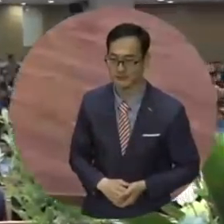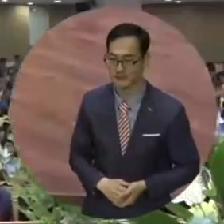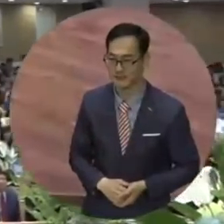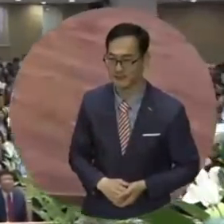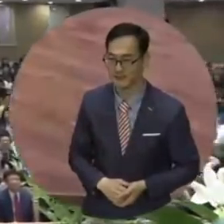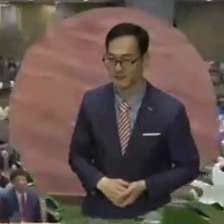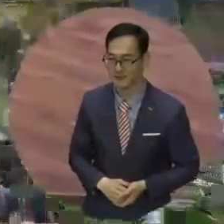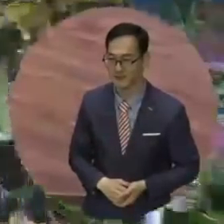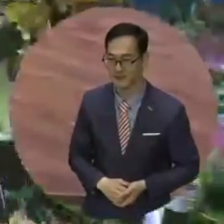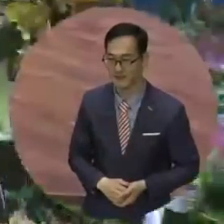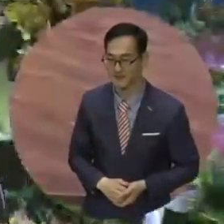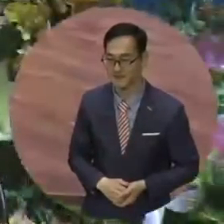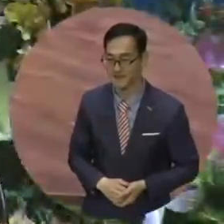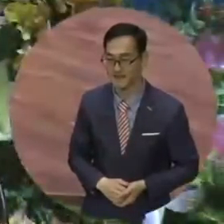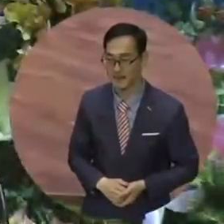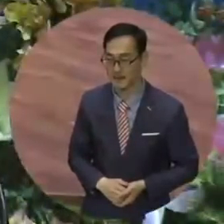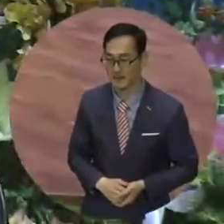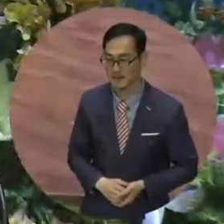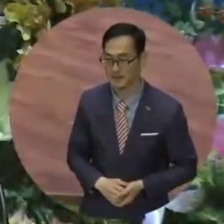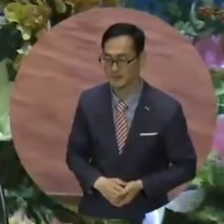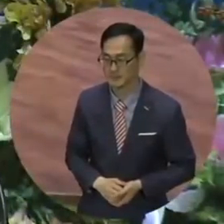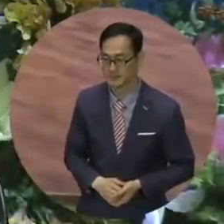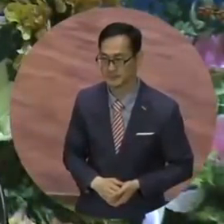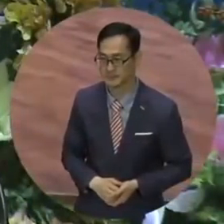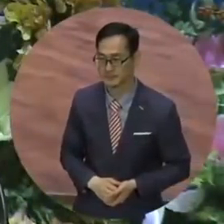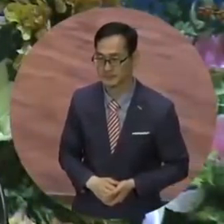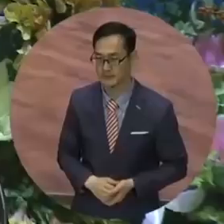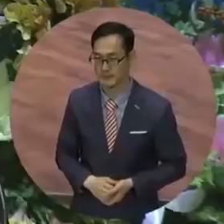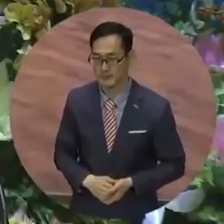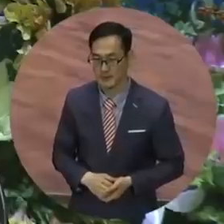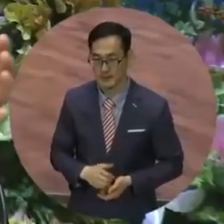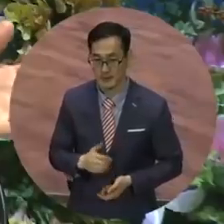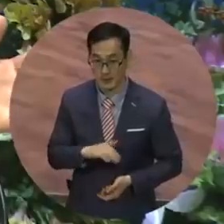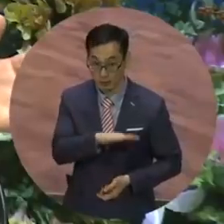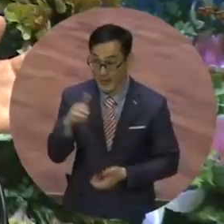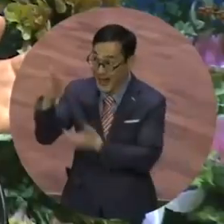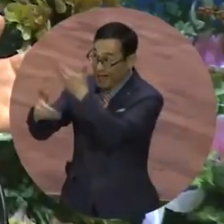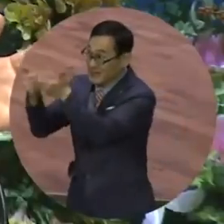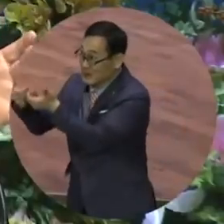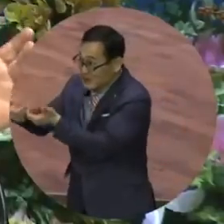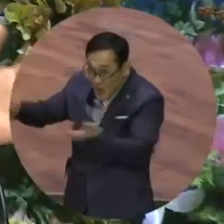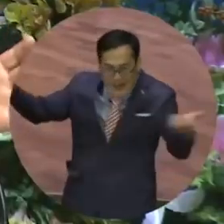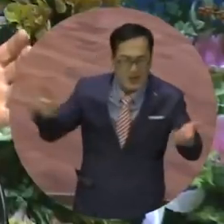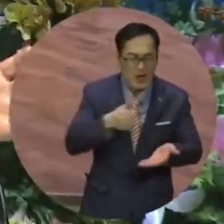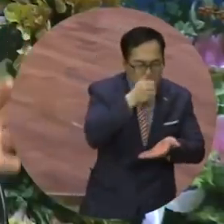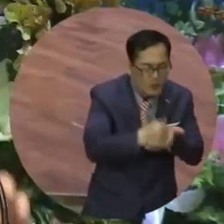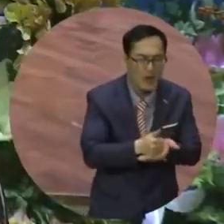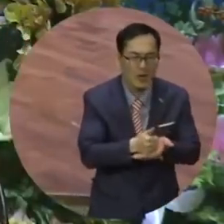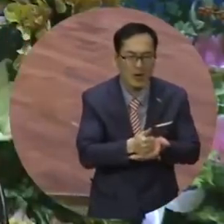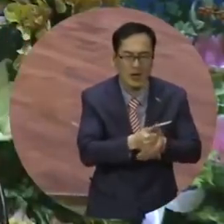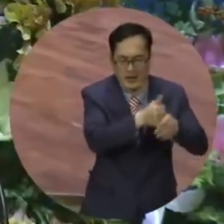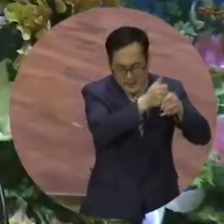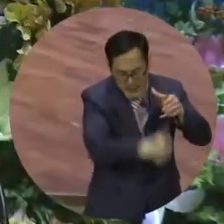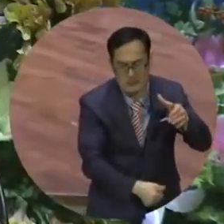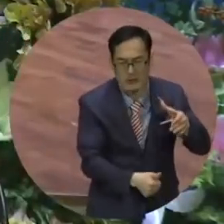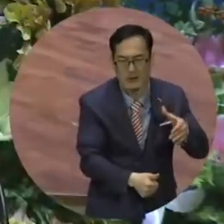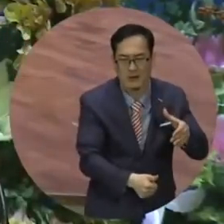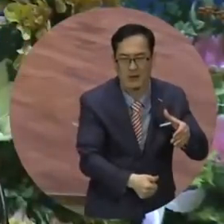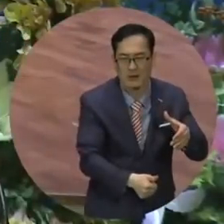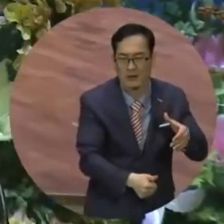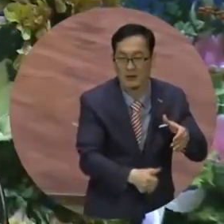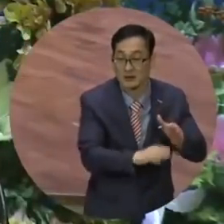우리가요 하나님을 떠나 죄 가운데 있을 때 우리는 몰라. 하나님 몰라. 그런데